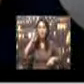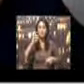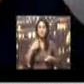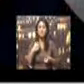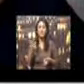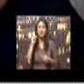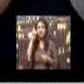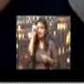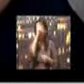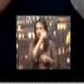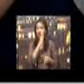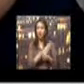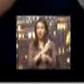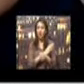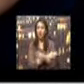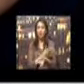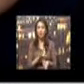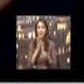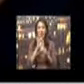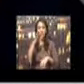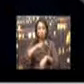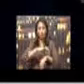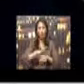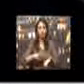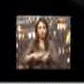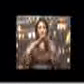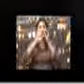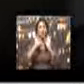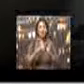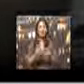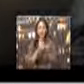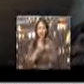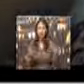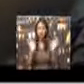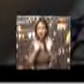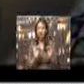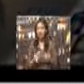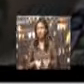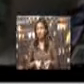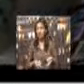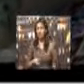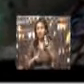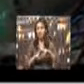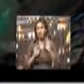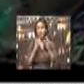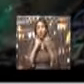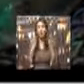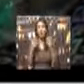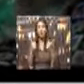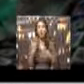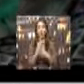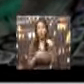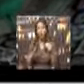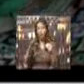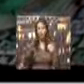وملينا من جهة التعب، تعبنا وملينا، بس هنعمل ايه؟ مش بدنا نعمل اكتر من كده، مش عايزين بس ربنا ينجينا من هنا ويطلعنا على خير.